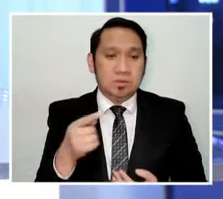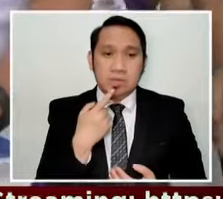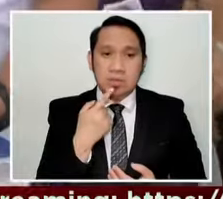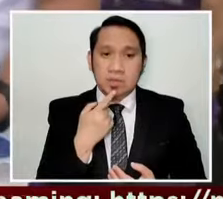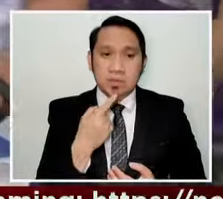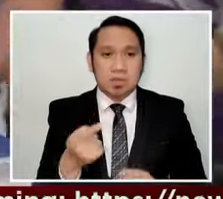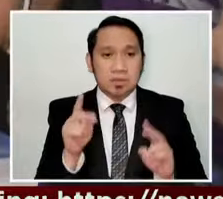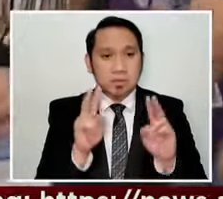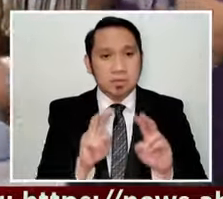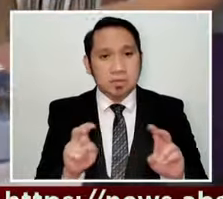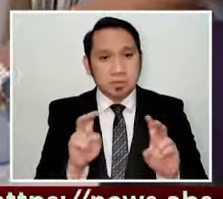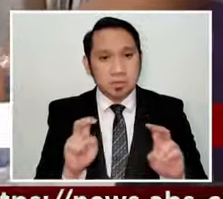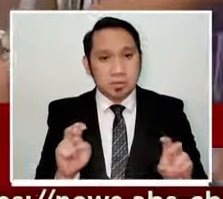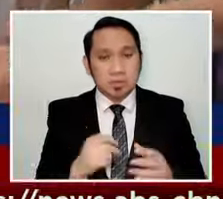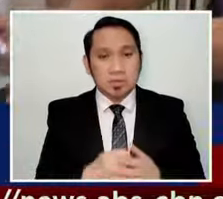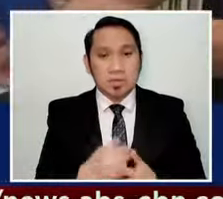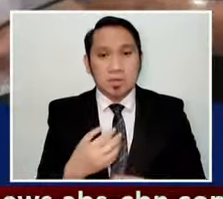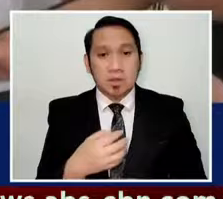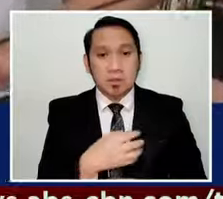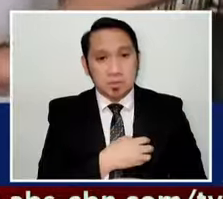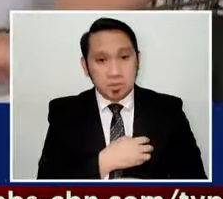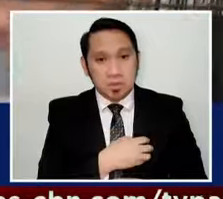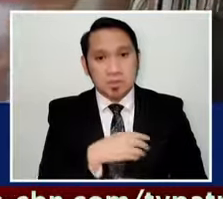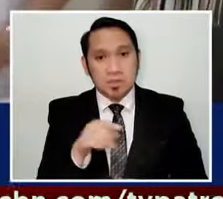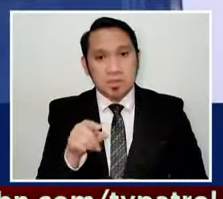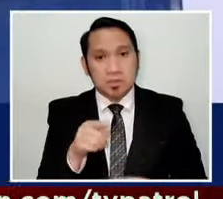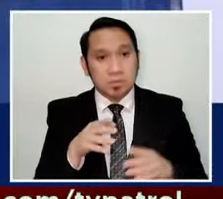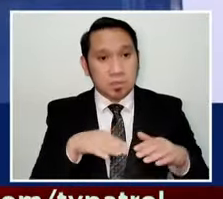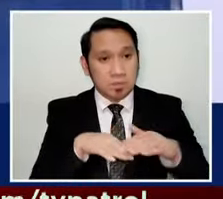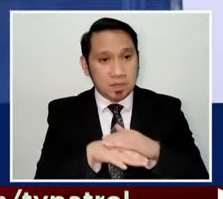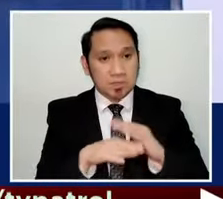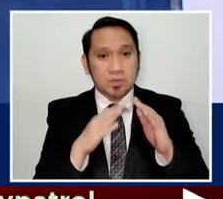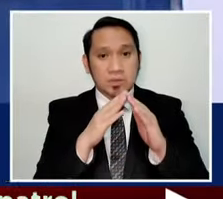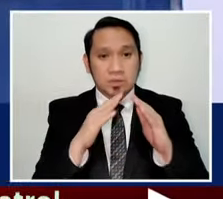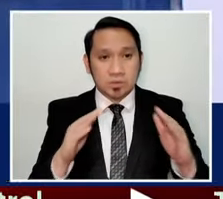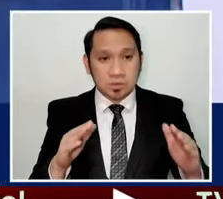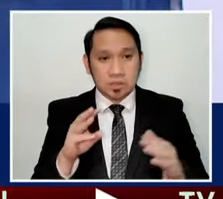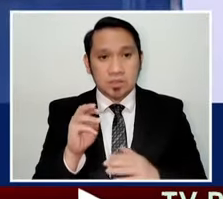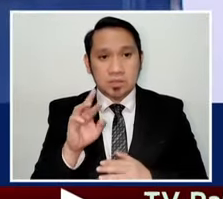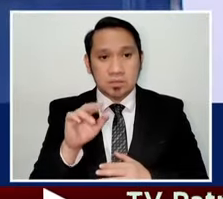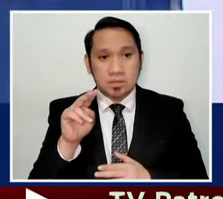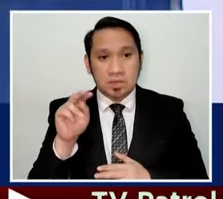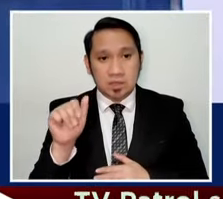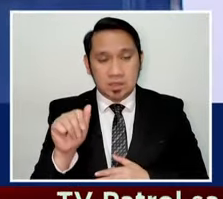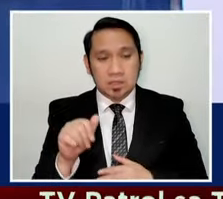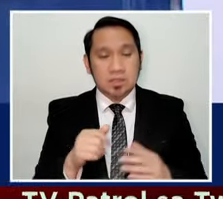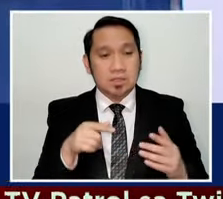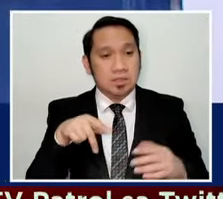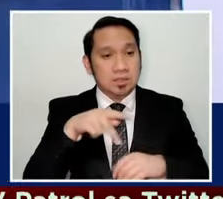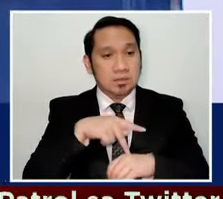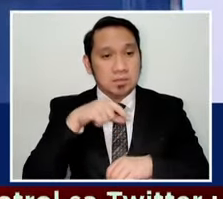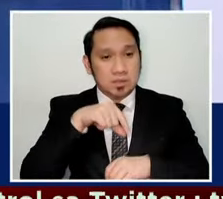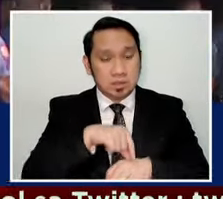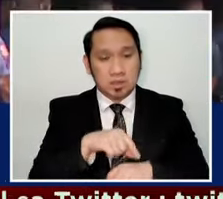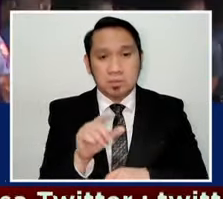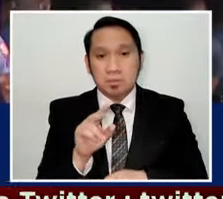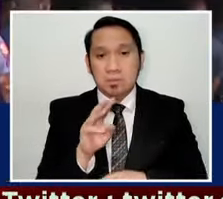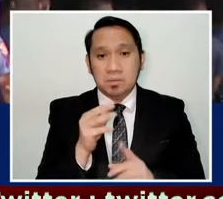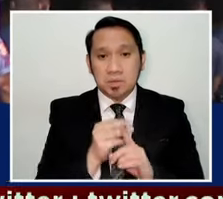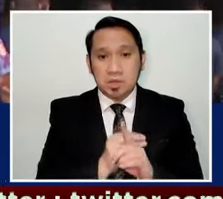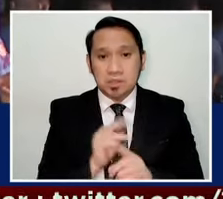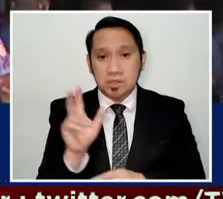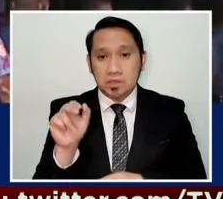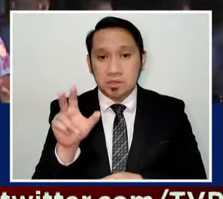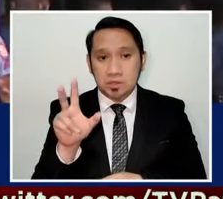investigasyon, pinasok ng mga polis ang isang bahay sa Marina Compound sa Paranaque nitong March 13, kung